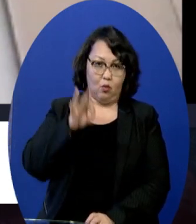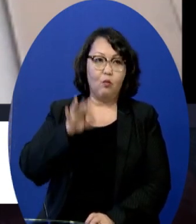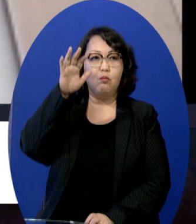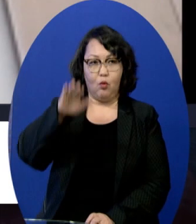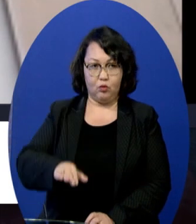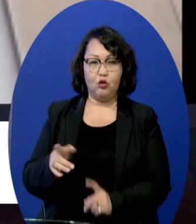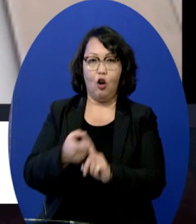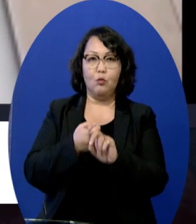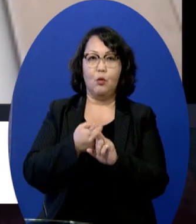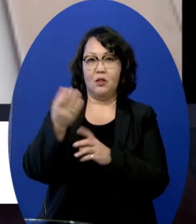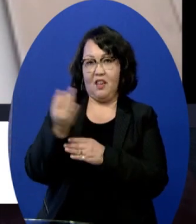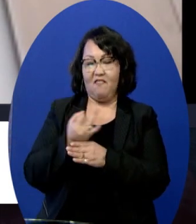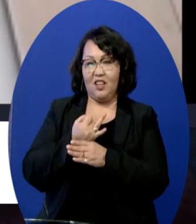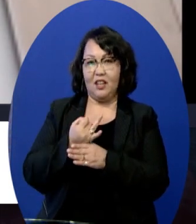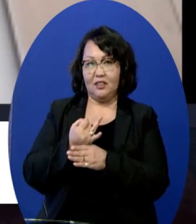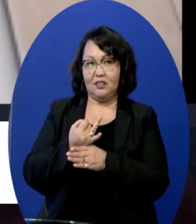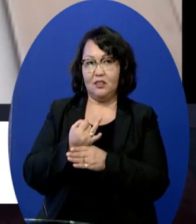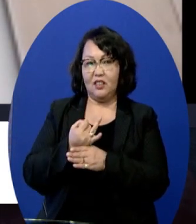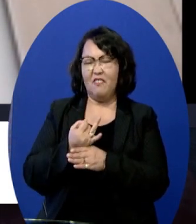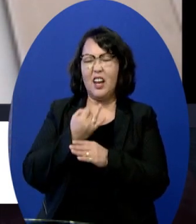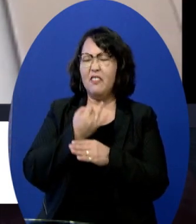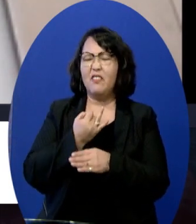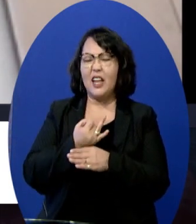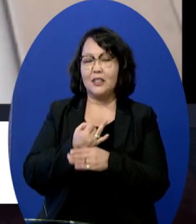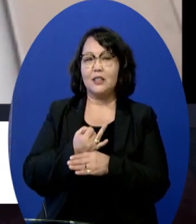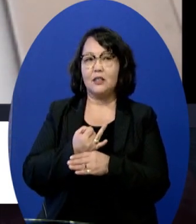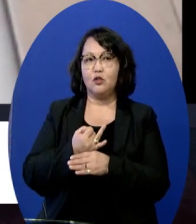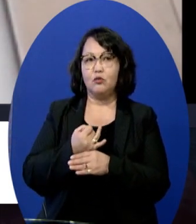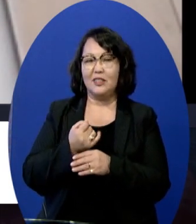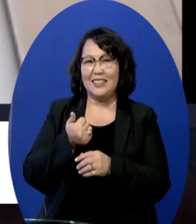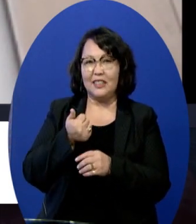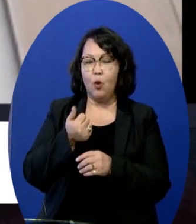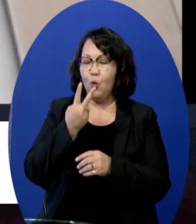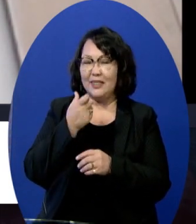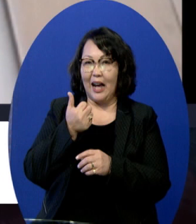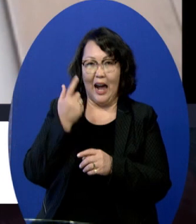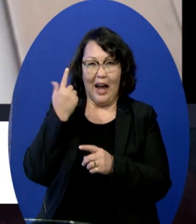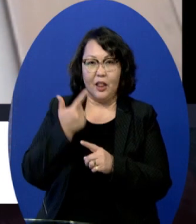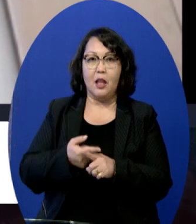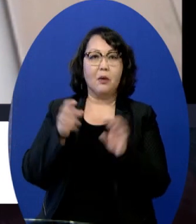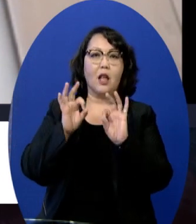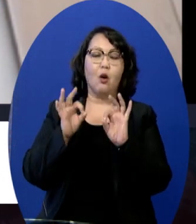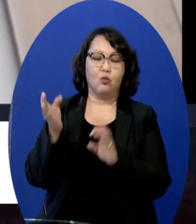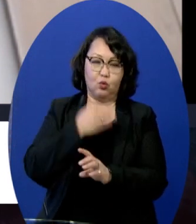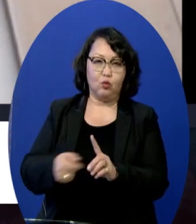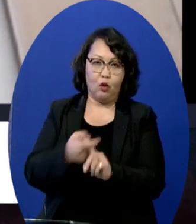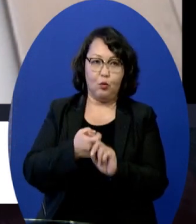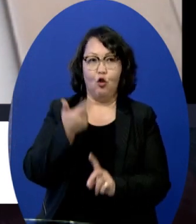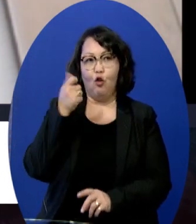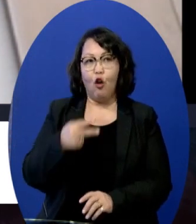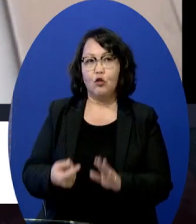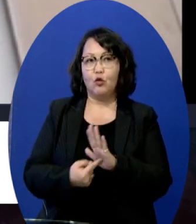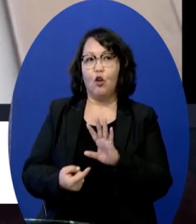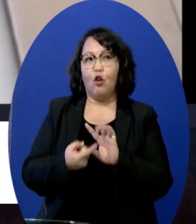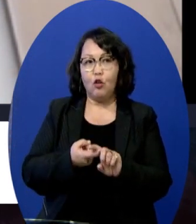харьцангуй инфляцийн түвшин бол энэ баг гарахад бол гол нөлөөг үзүүлж байгаа гэж хэлж байна. Ерөнхийдөө гол хамгийн гол нөлөөлж байгаа хүчин зүйл бол хүнсний